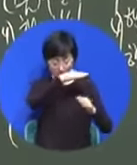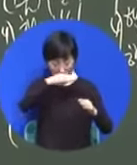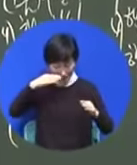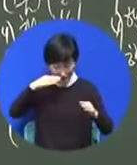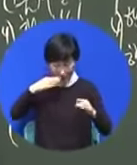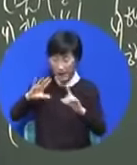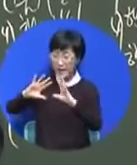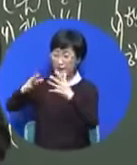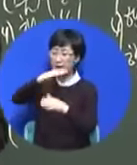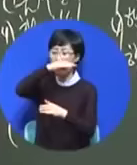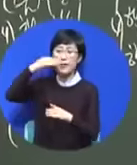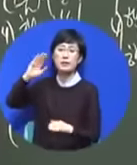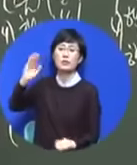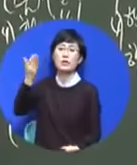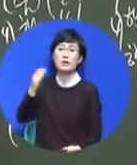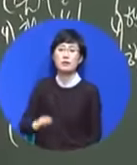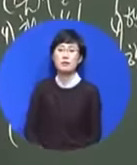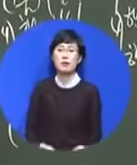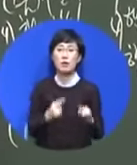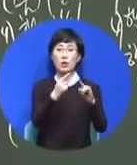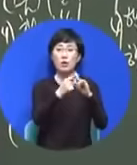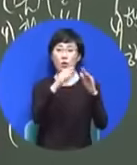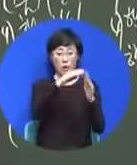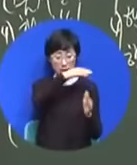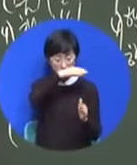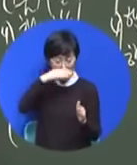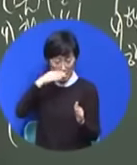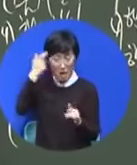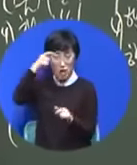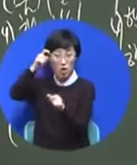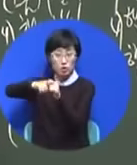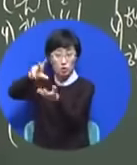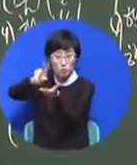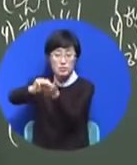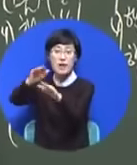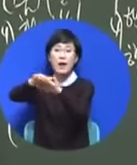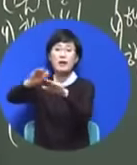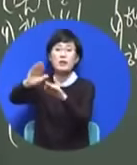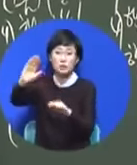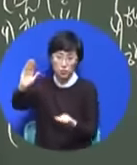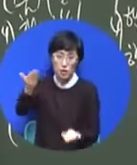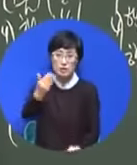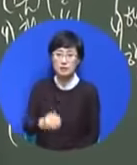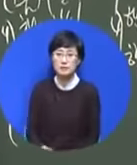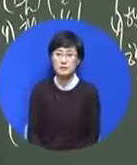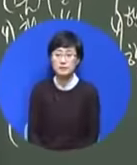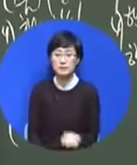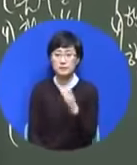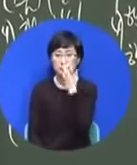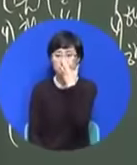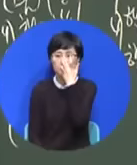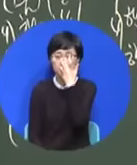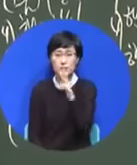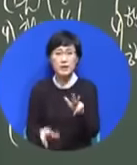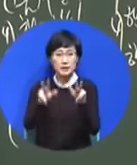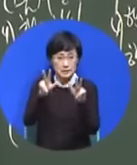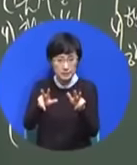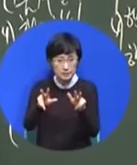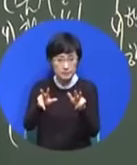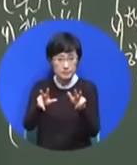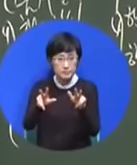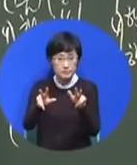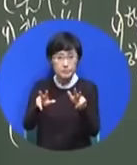있습니다 그죠 교회 바로서면 영적 문제 해결되게 되 지금이